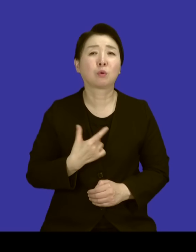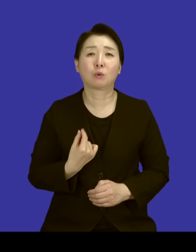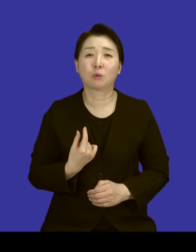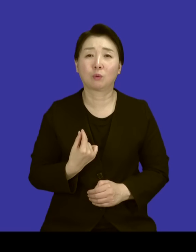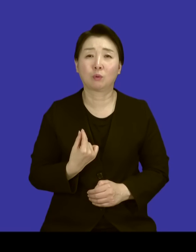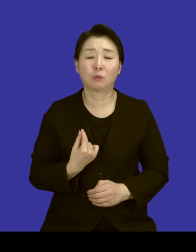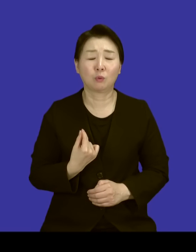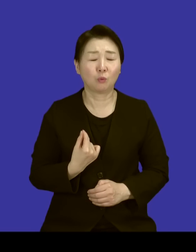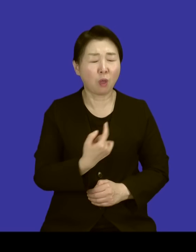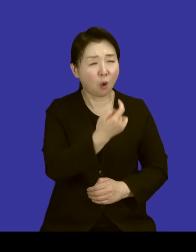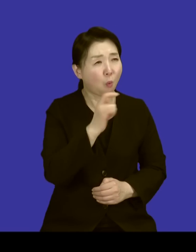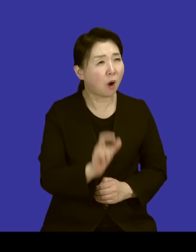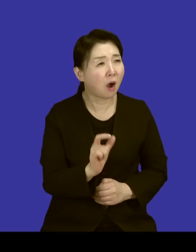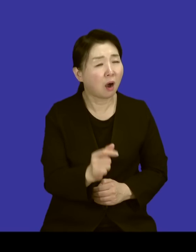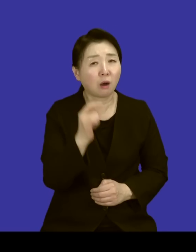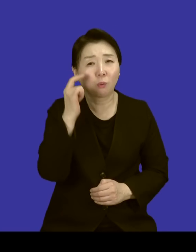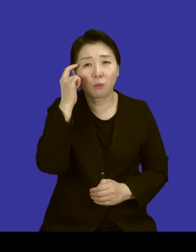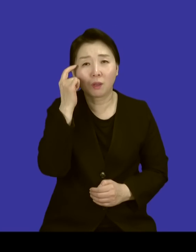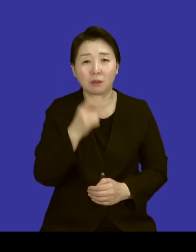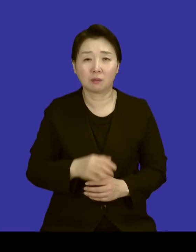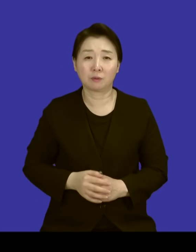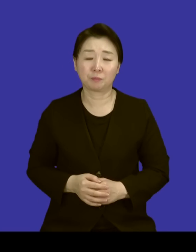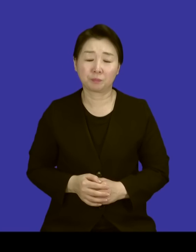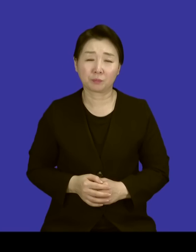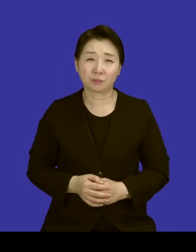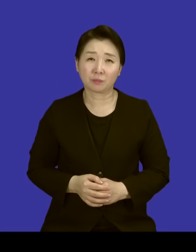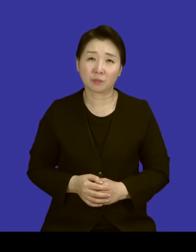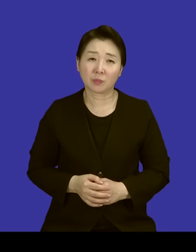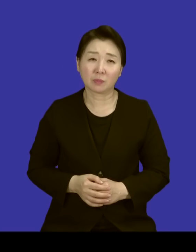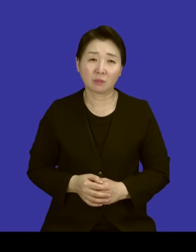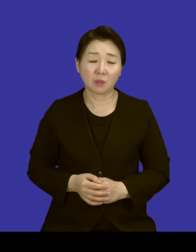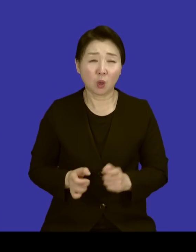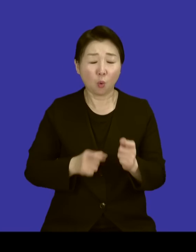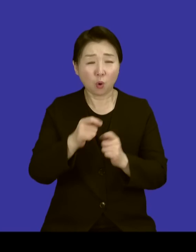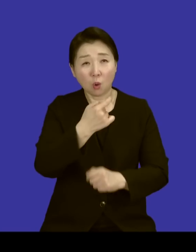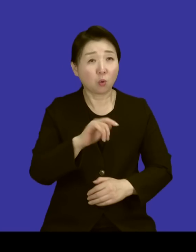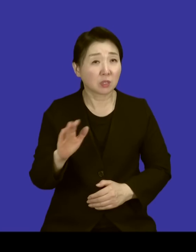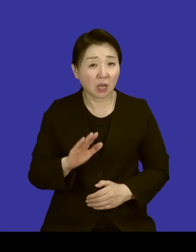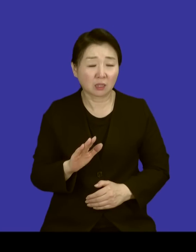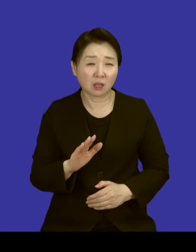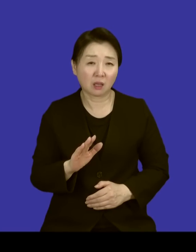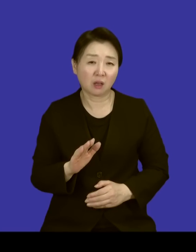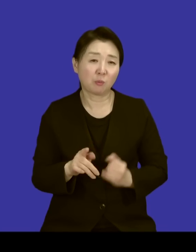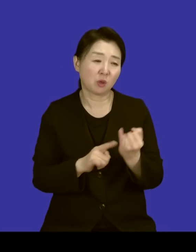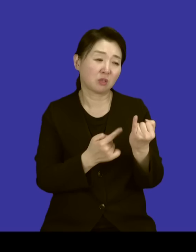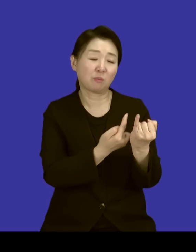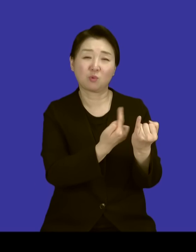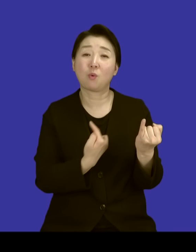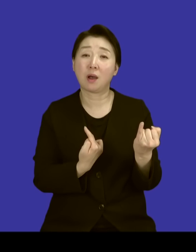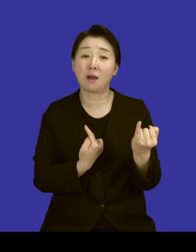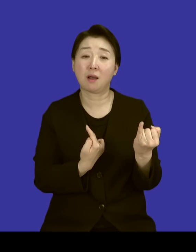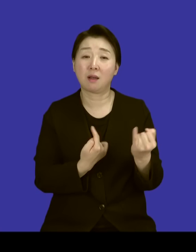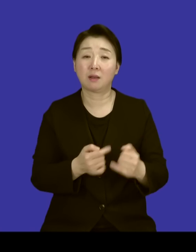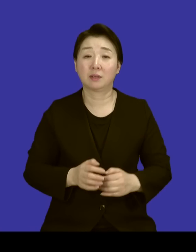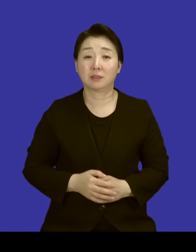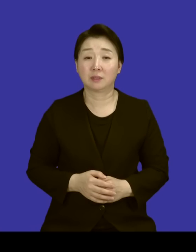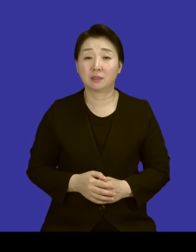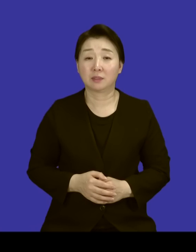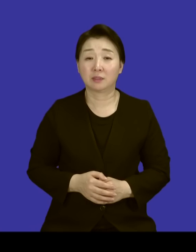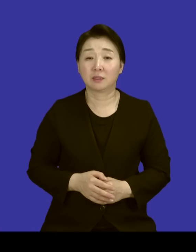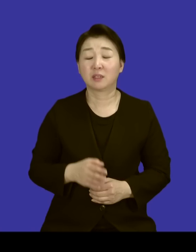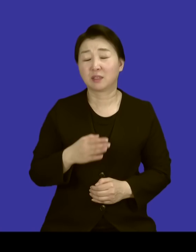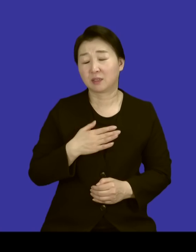매일 네. 오시면 안 오시면. 그러다 오랫동안 안 오시기를 잊어버렸는데 얼마 뒤에 어떤 여자분이 오셔가지고 그분이 자기